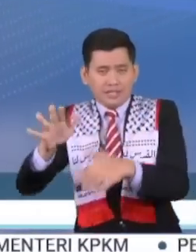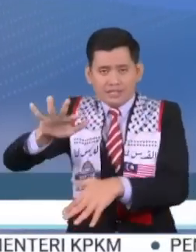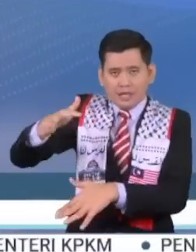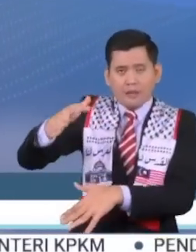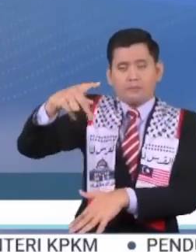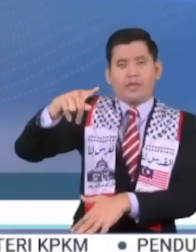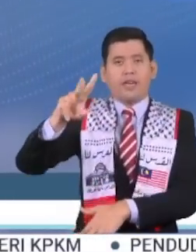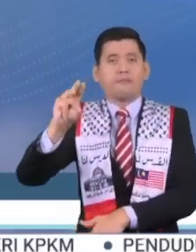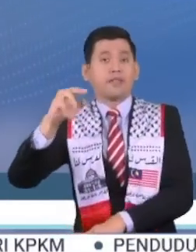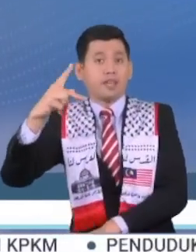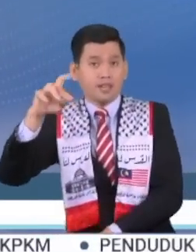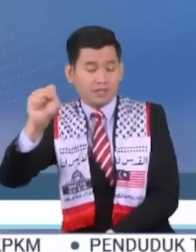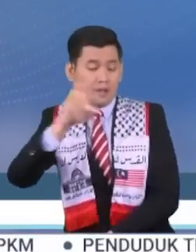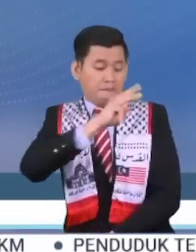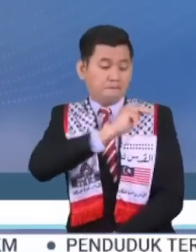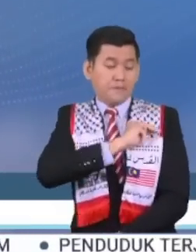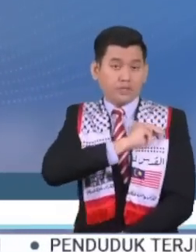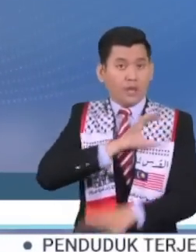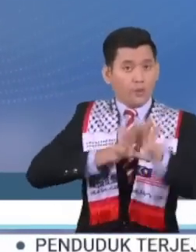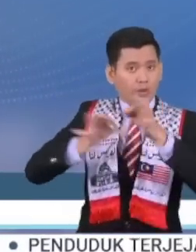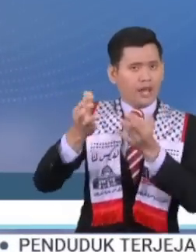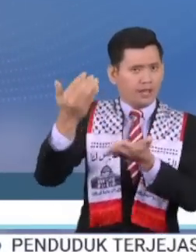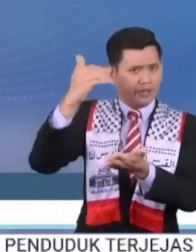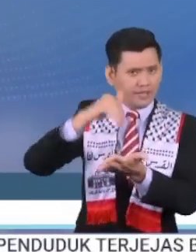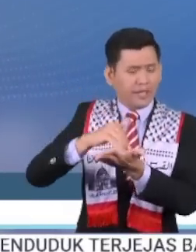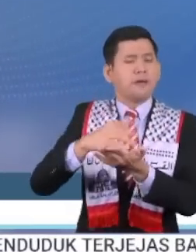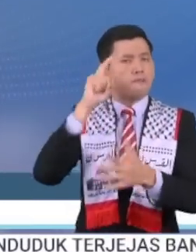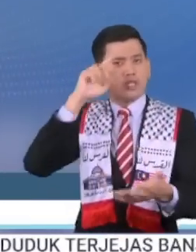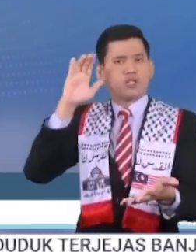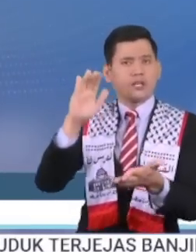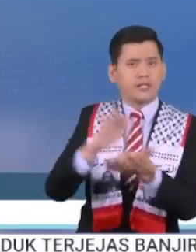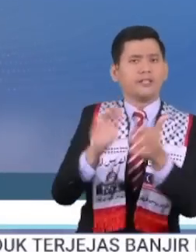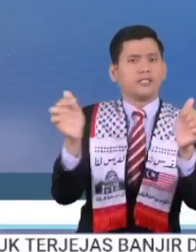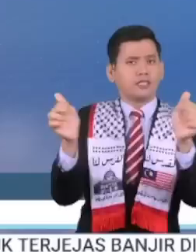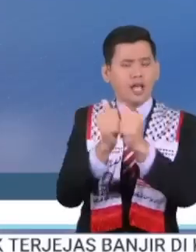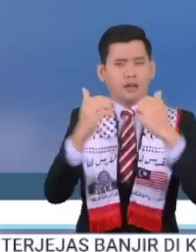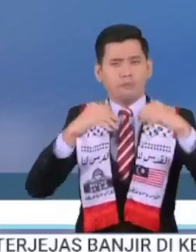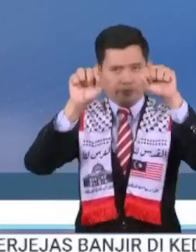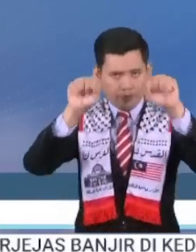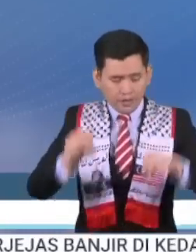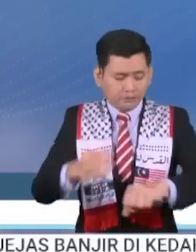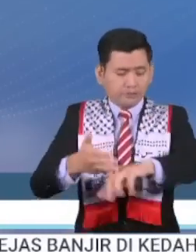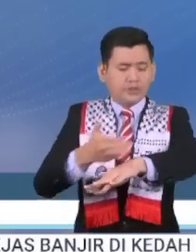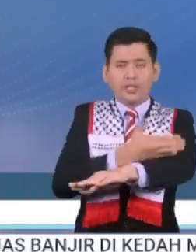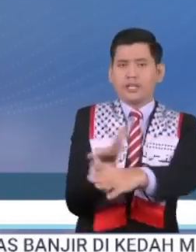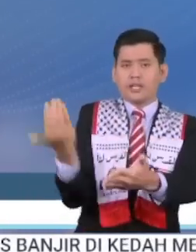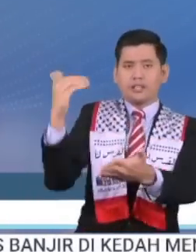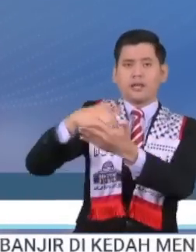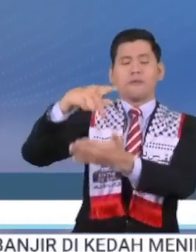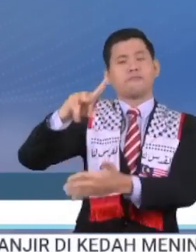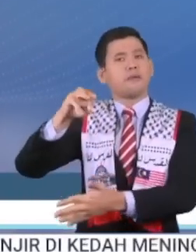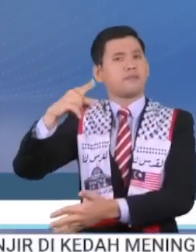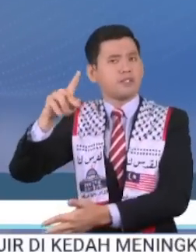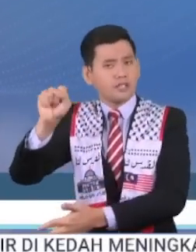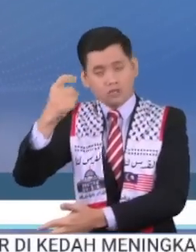sederhana PMKS. Menterinya, Dato' Ewan Benedict percaya usaha itu berupaya meningkatkan sumbangan PMKS kepada keluaran dalam